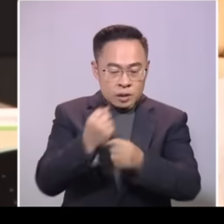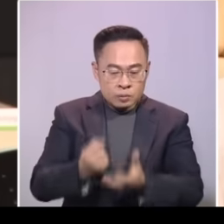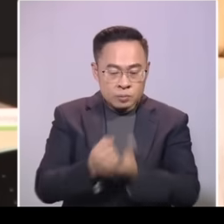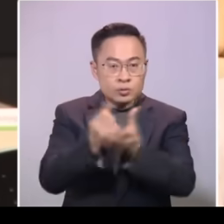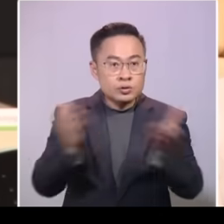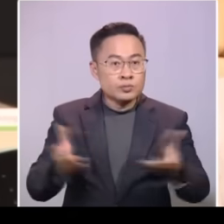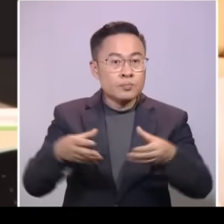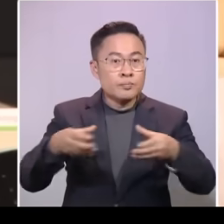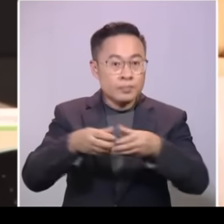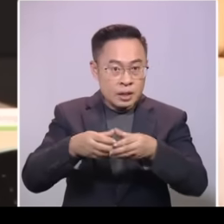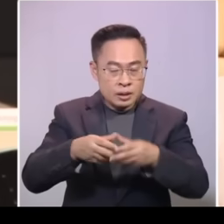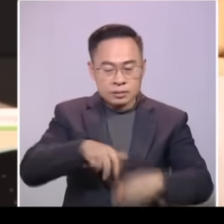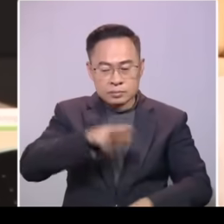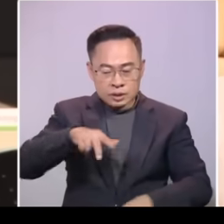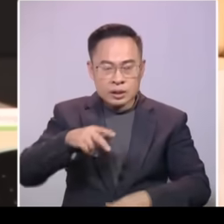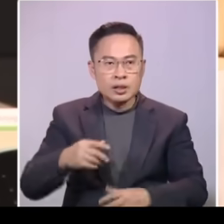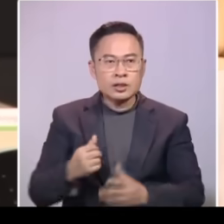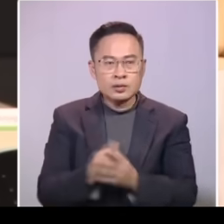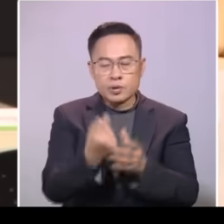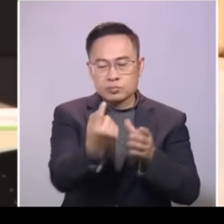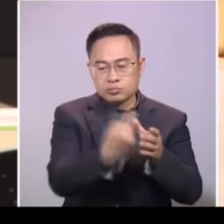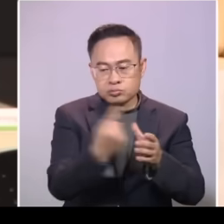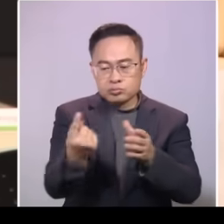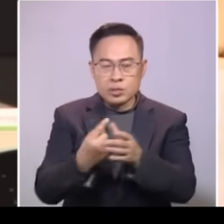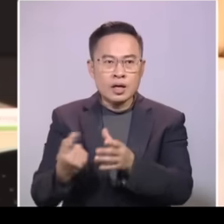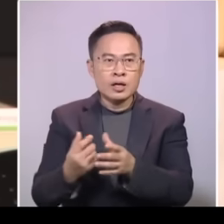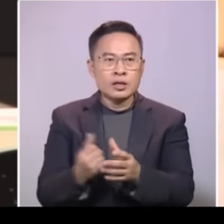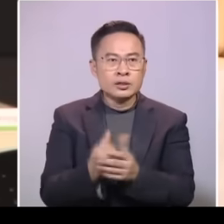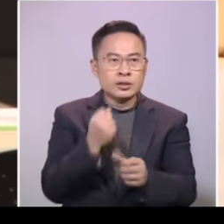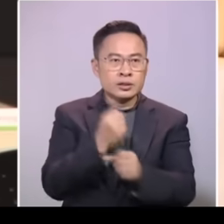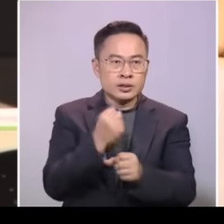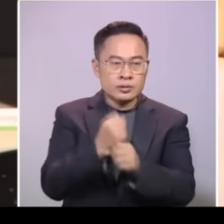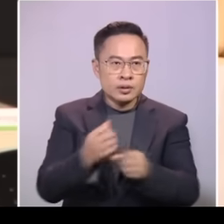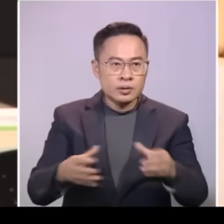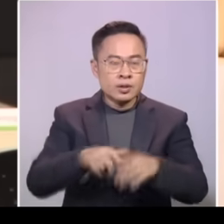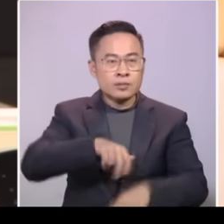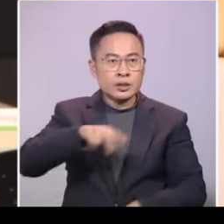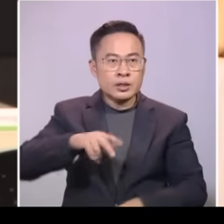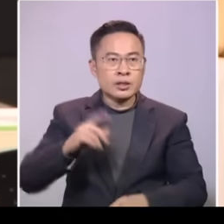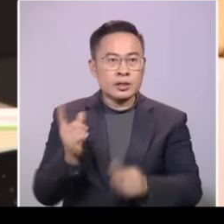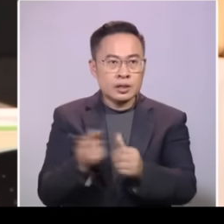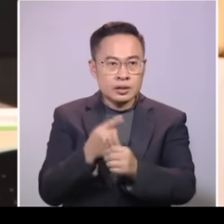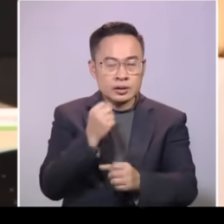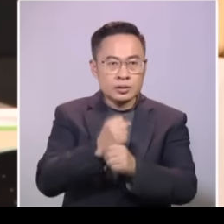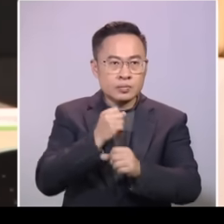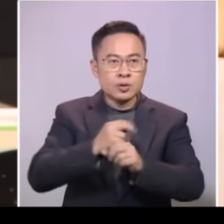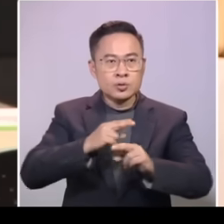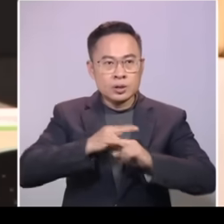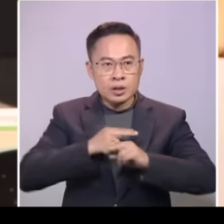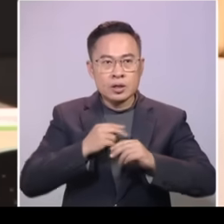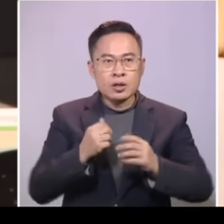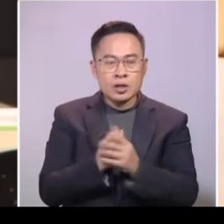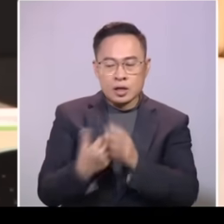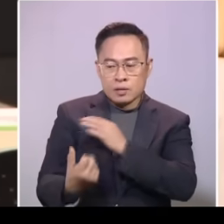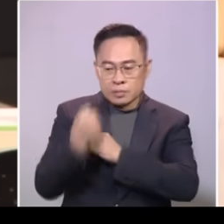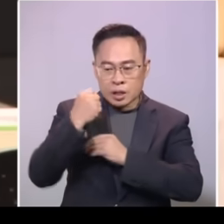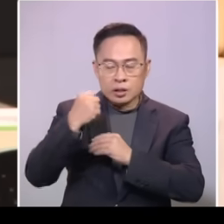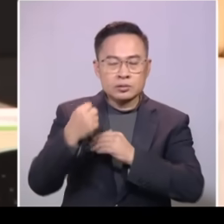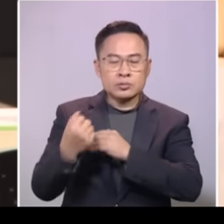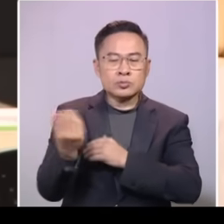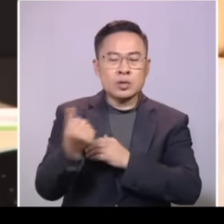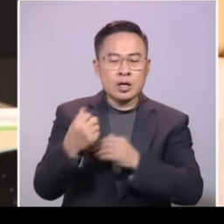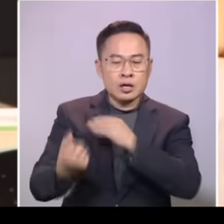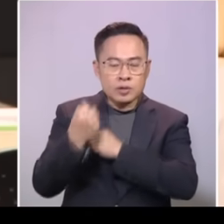การเลือกตั้งมาอะไรเงี้ยในเหมือนในรอบแรกนะครับเพราะว่าก็ต้องยอมรับนี่คือประสบการณ์ครั้งแรกของเพื่อไทยที่ตั้งรัฐบาลแล้วตัวเองเนี่ยมีอำนาจต่อรองในรัฐบาล